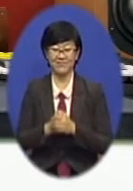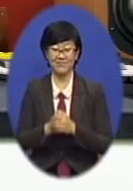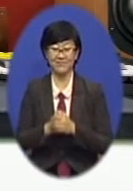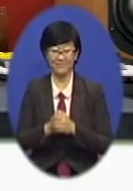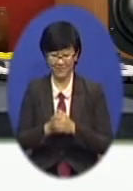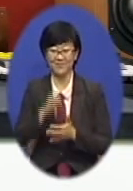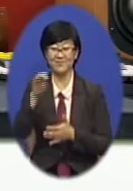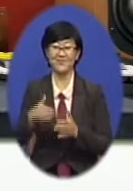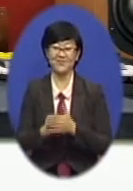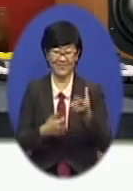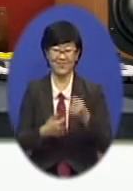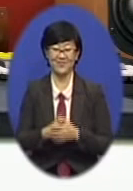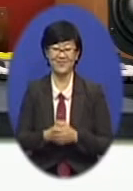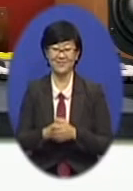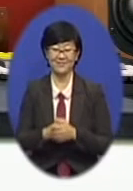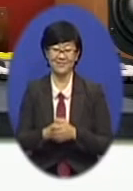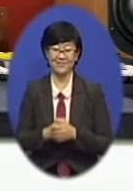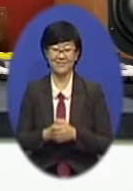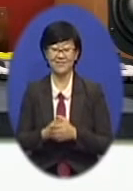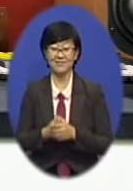지금 한마디 해요? 네.